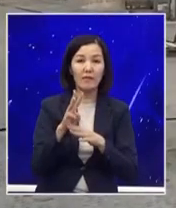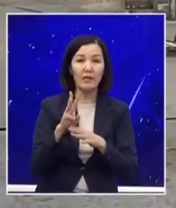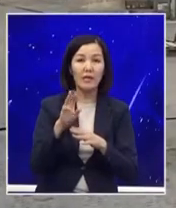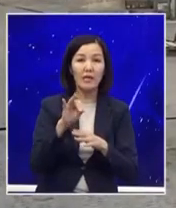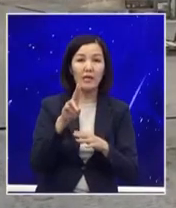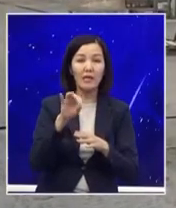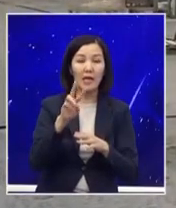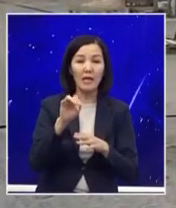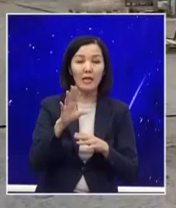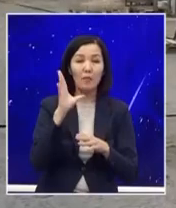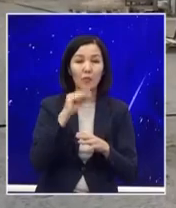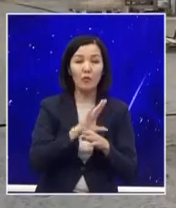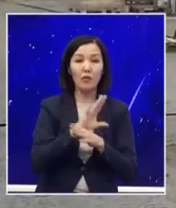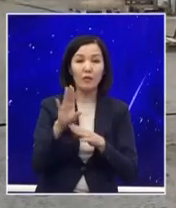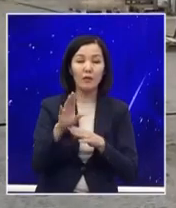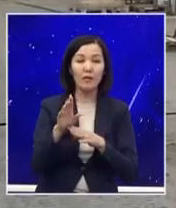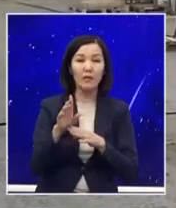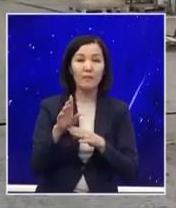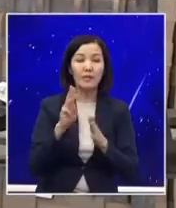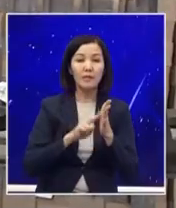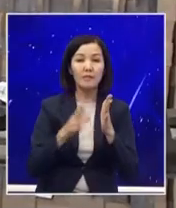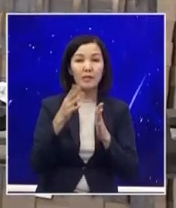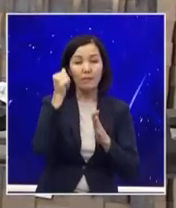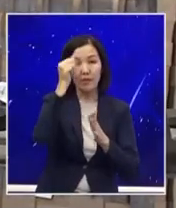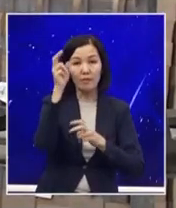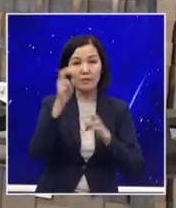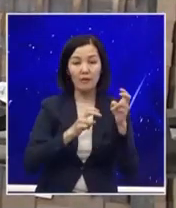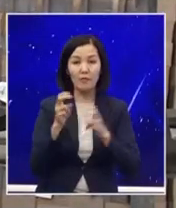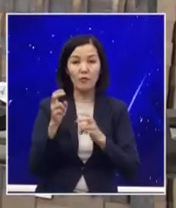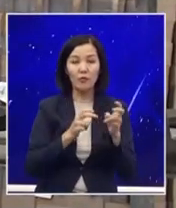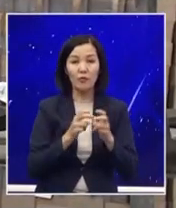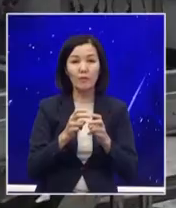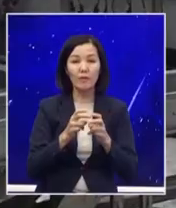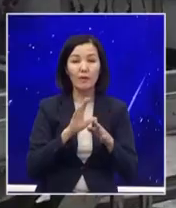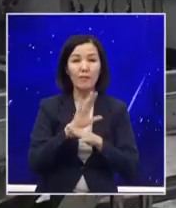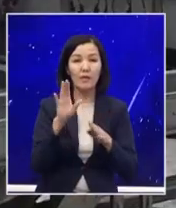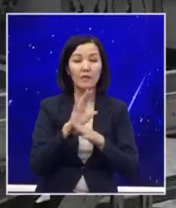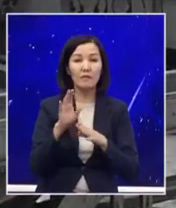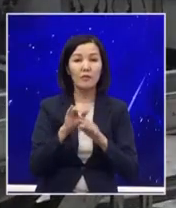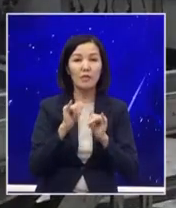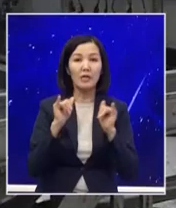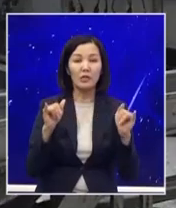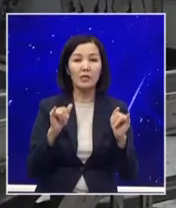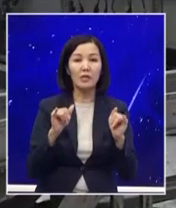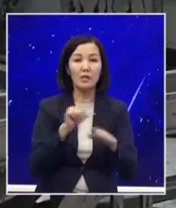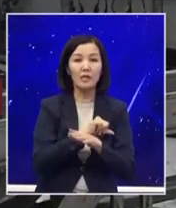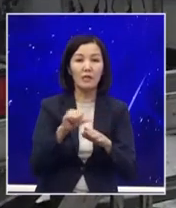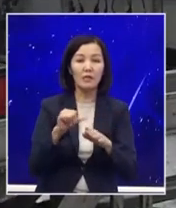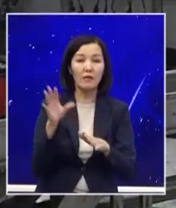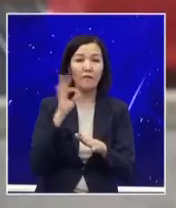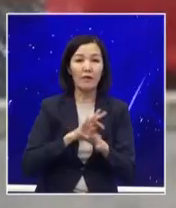Италии. Основанный в 1975 году завод с замкнутым циклом производства так расширяет границы